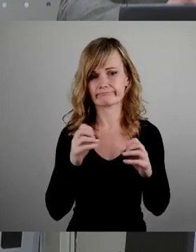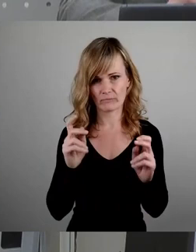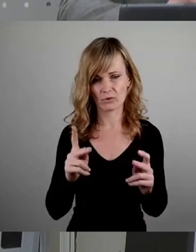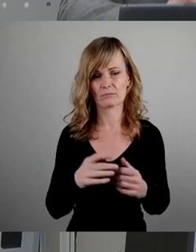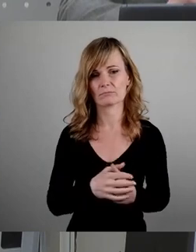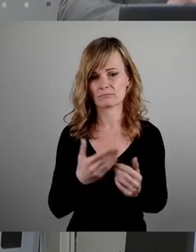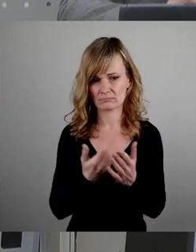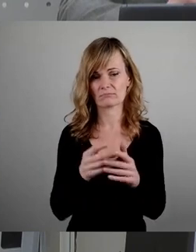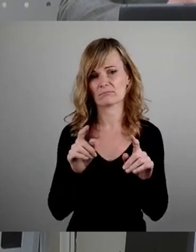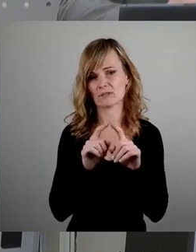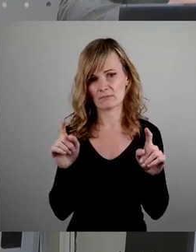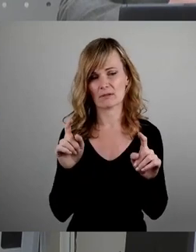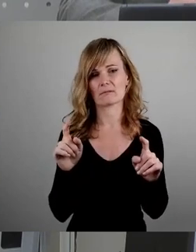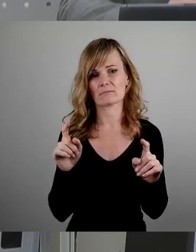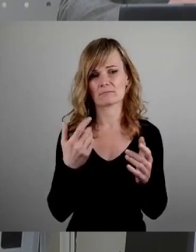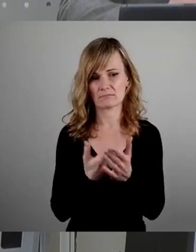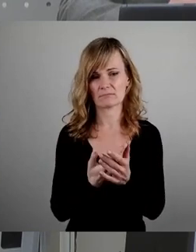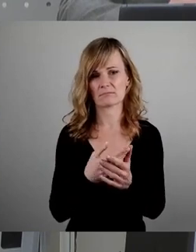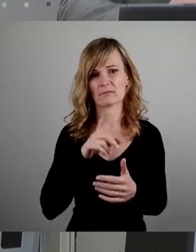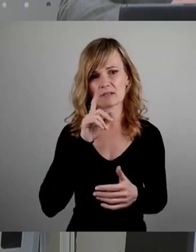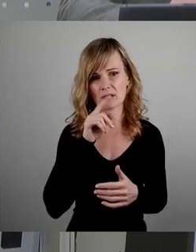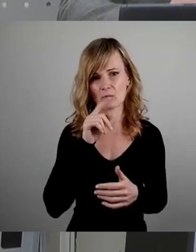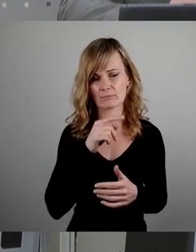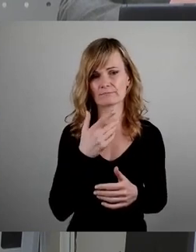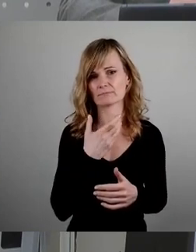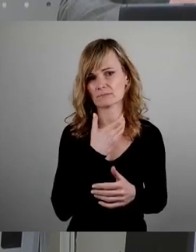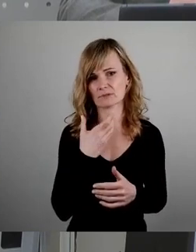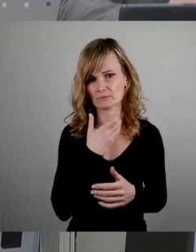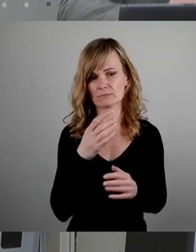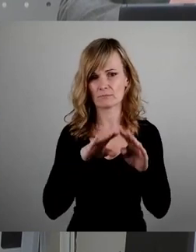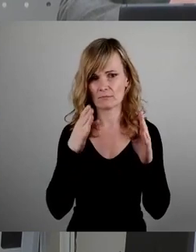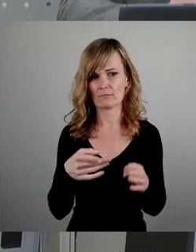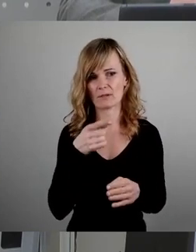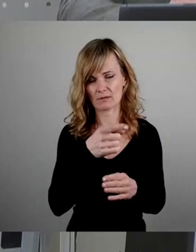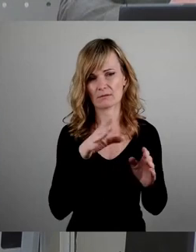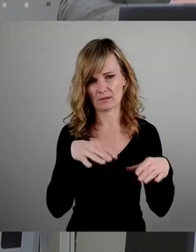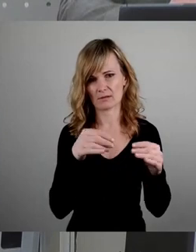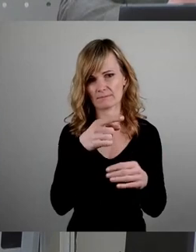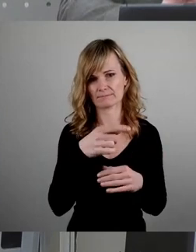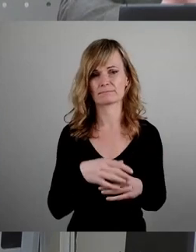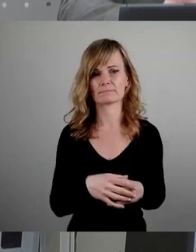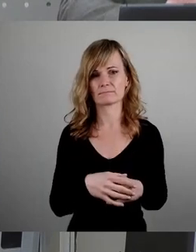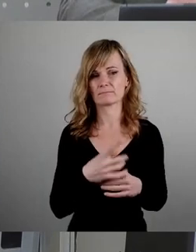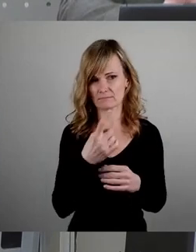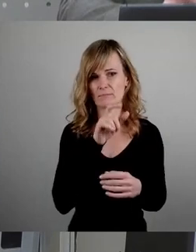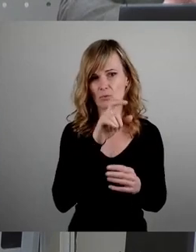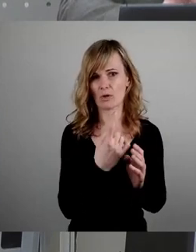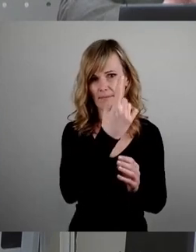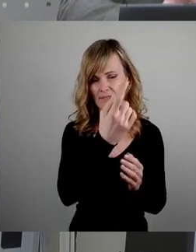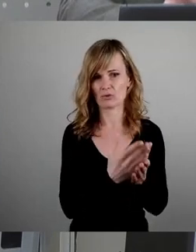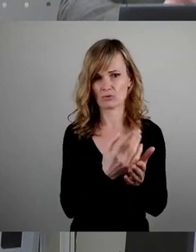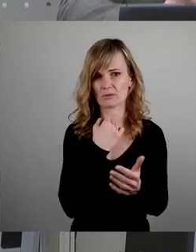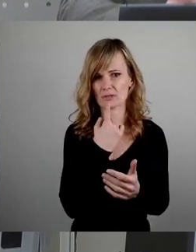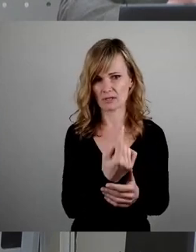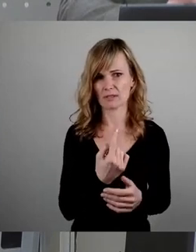Thema dort am Taubenberg angehen. Der Bürgermeister hat schon gesagt, dass da einige Dinge noch von uns, insbesondere von uns auch gebracht